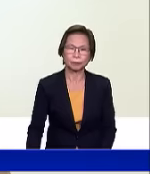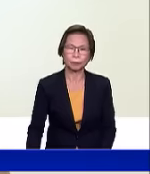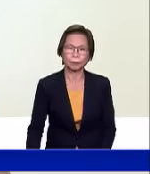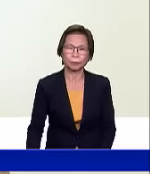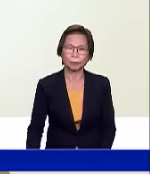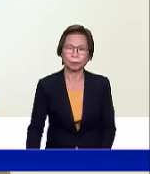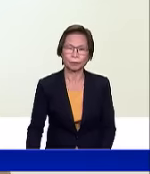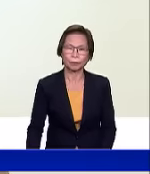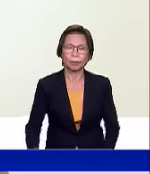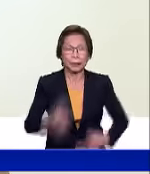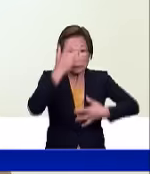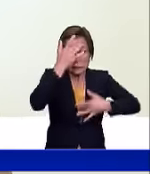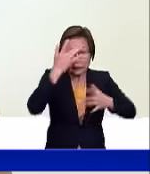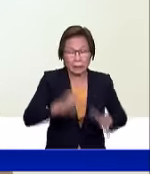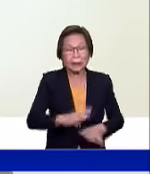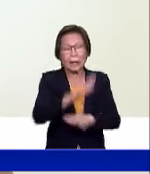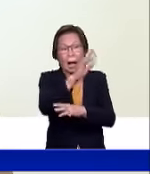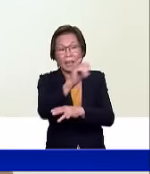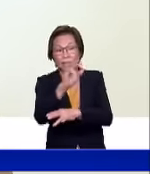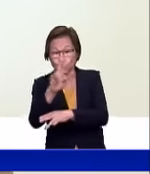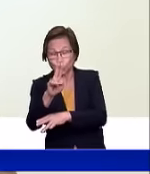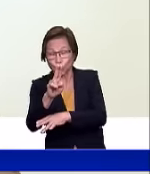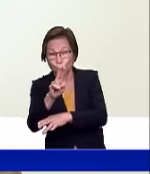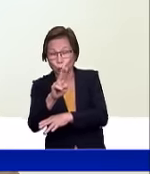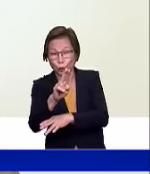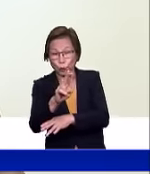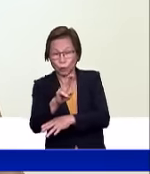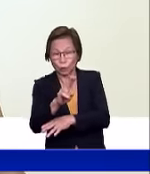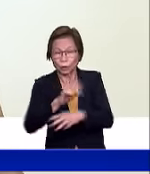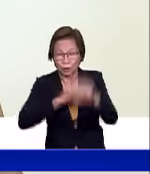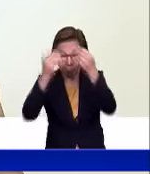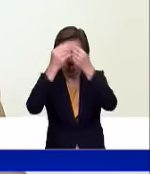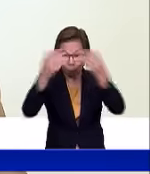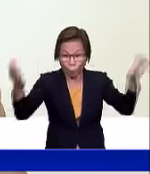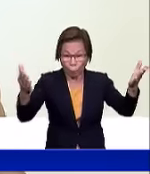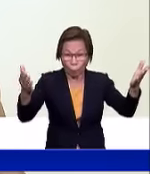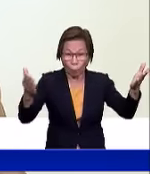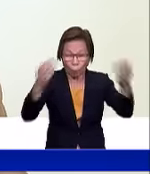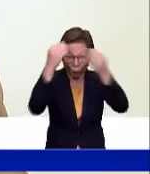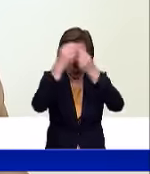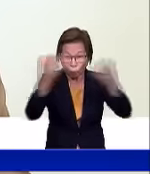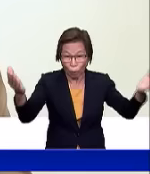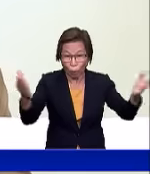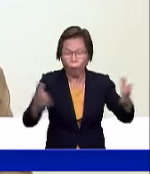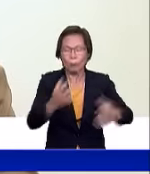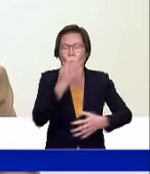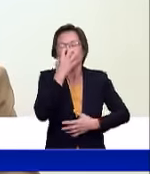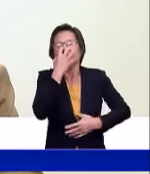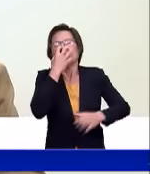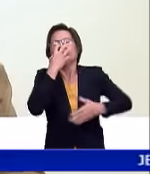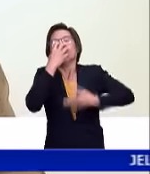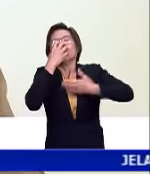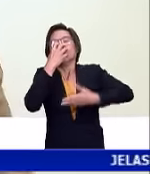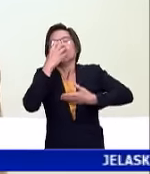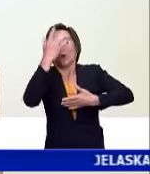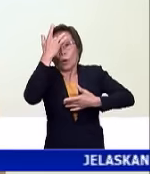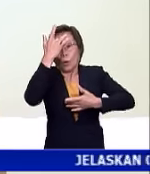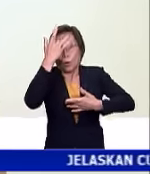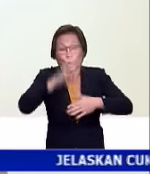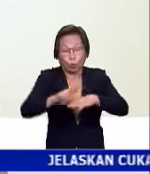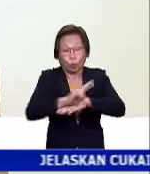kedudukan pesakit di ICU tersebut, seperti saya maklum tadi, ventilator yang telah digunakan pada pesakit tersebut